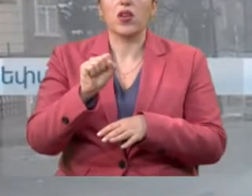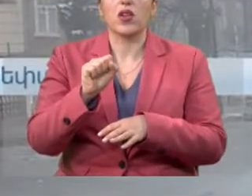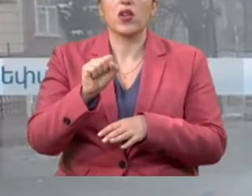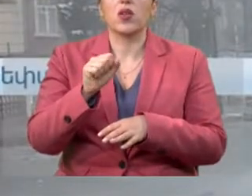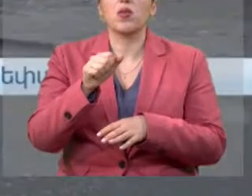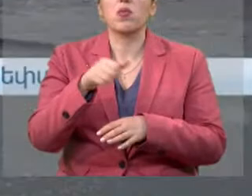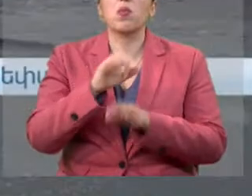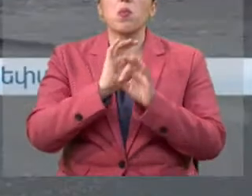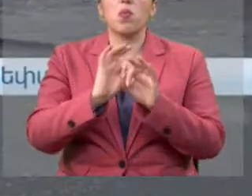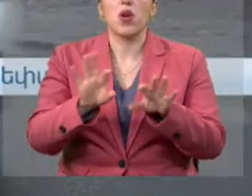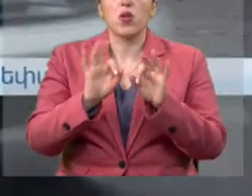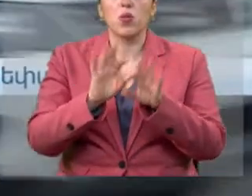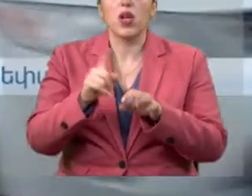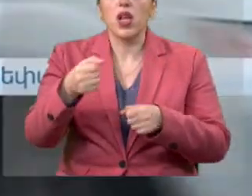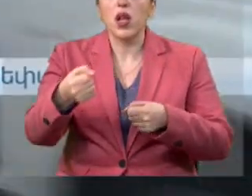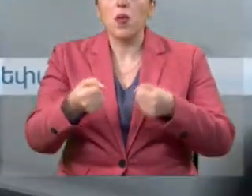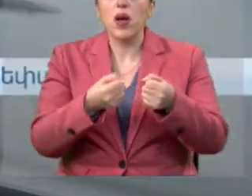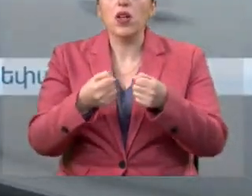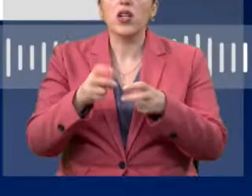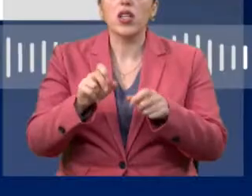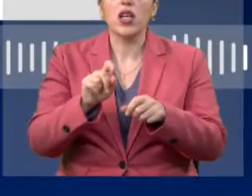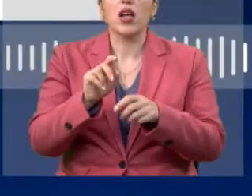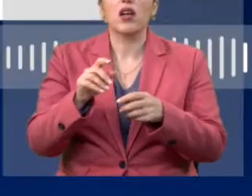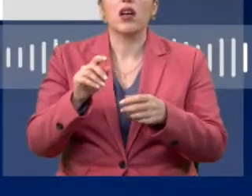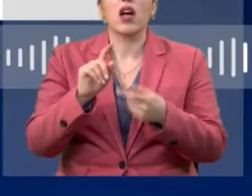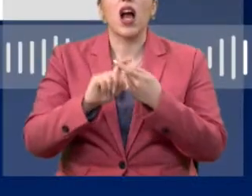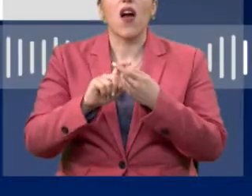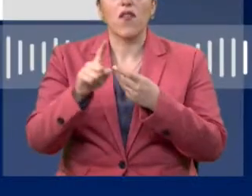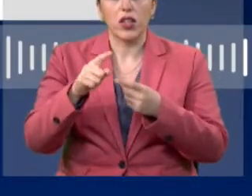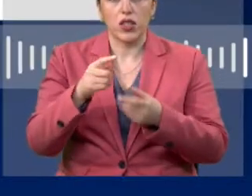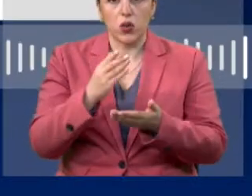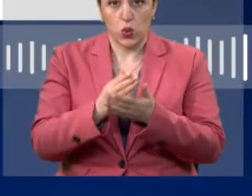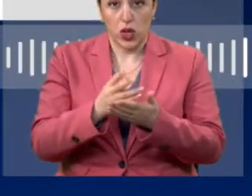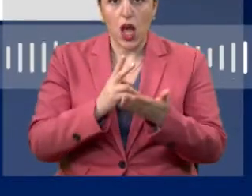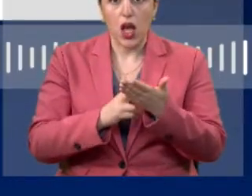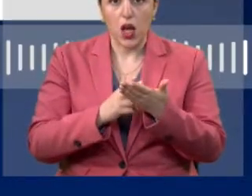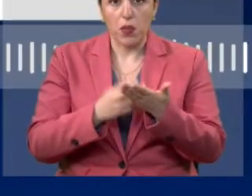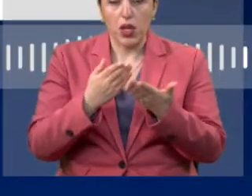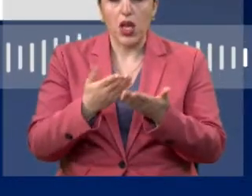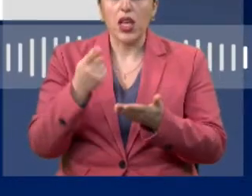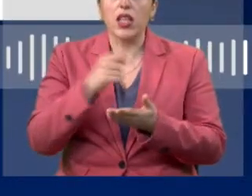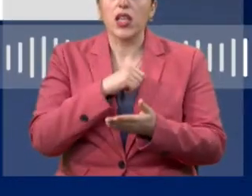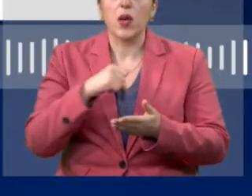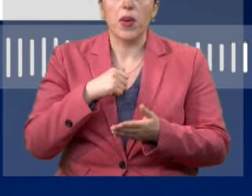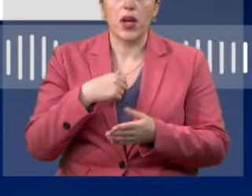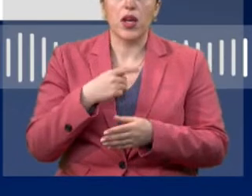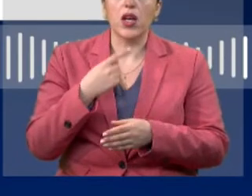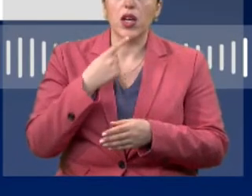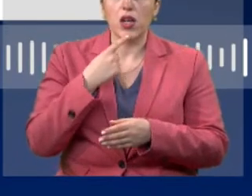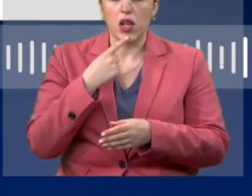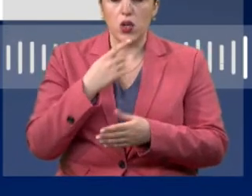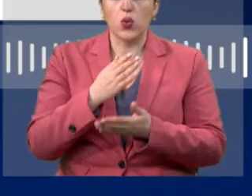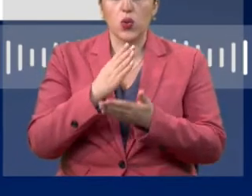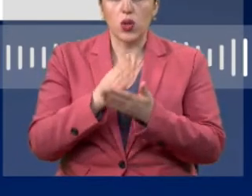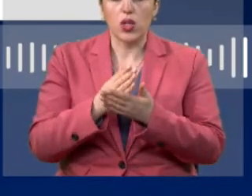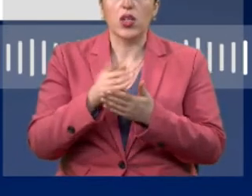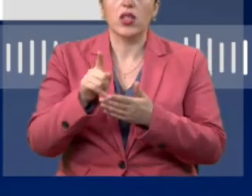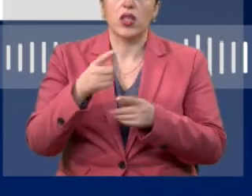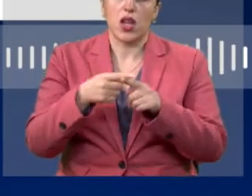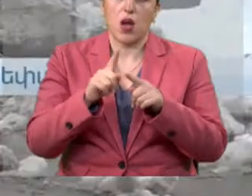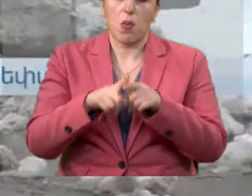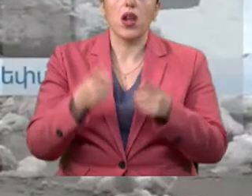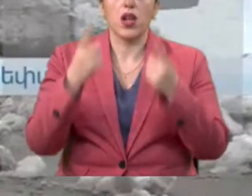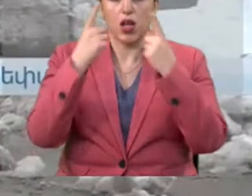ունեն ապացույցներ փականի տեղադրման վերաբերյալ։ Համենայնպես, եթե այդ հիմքերը չլինեն, տեղեկատվական շտաբն հայտարարություն